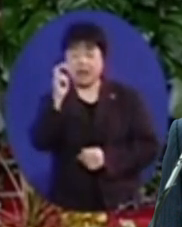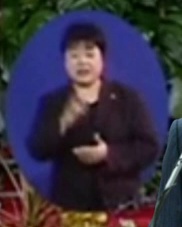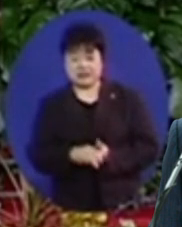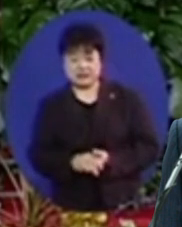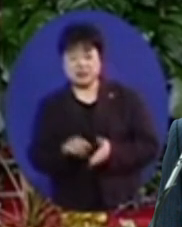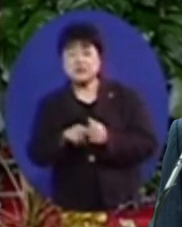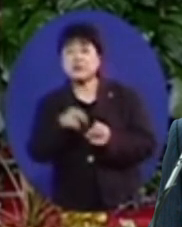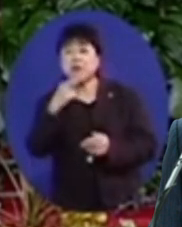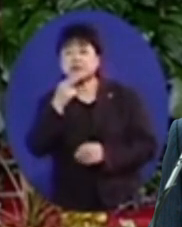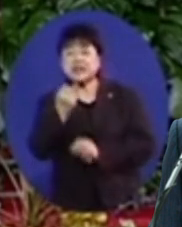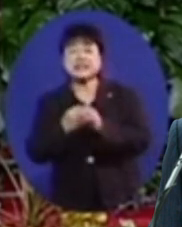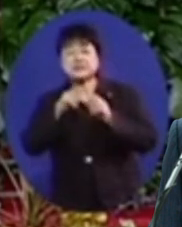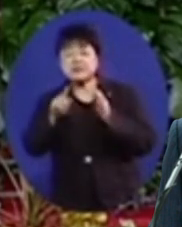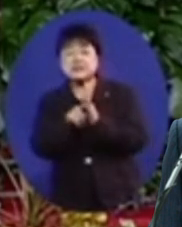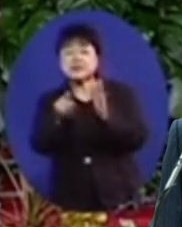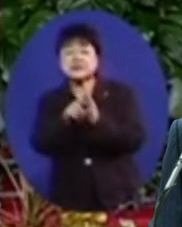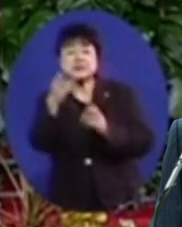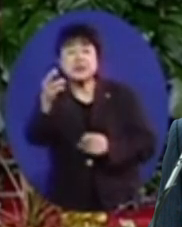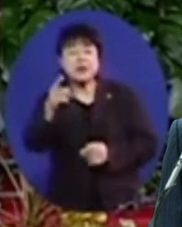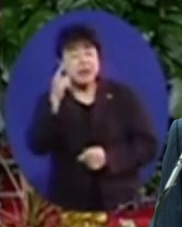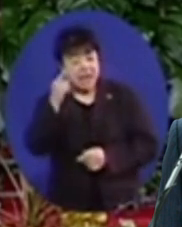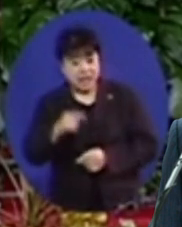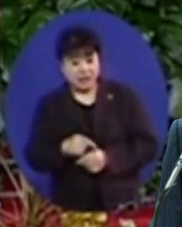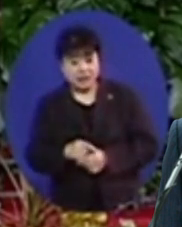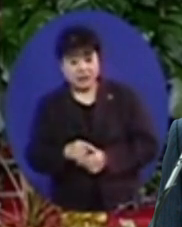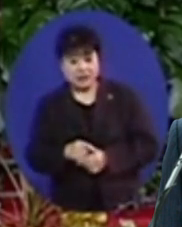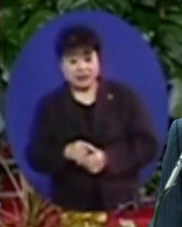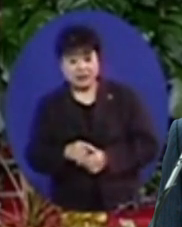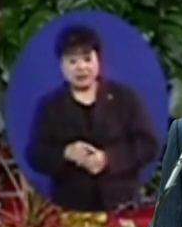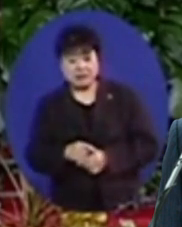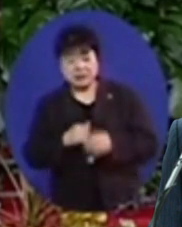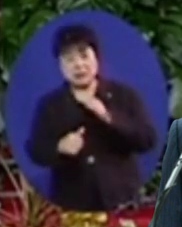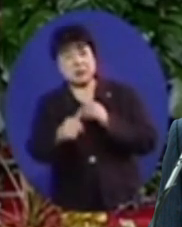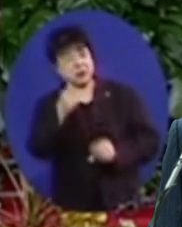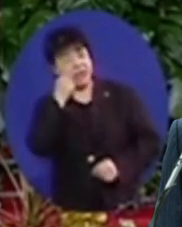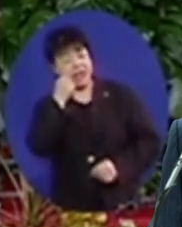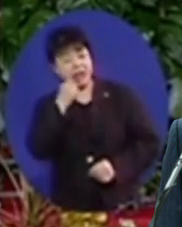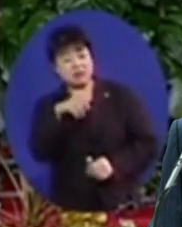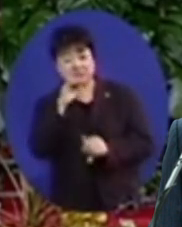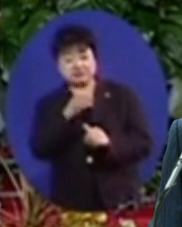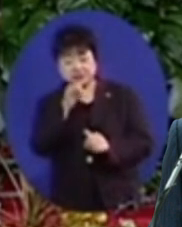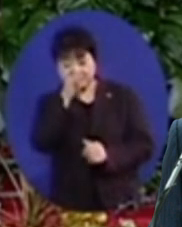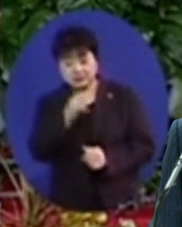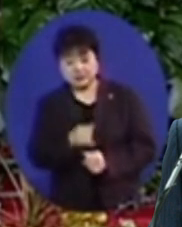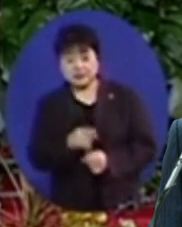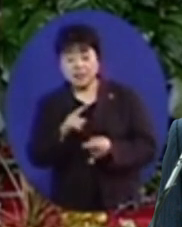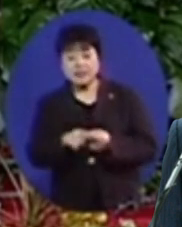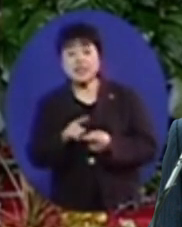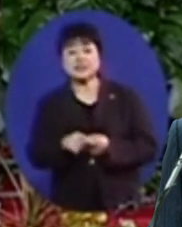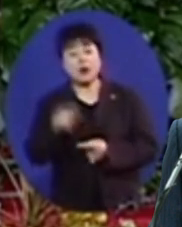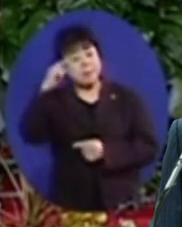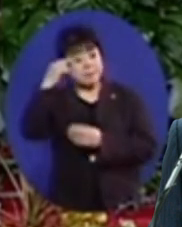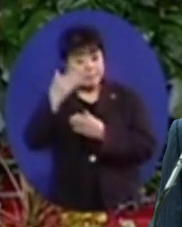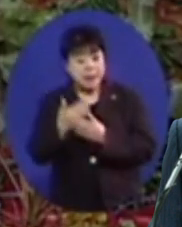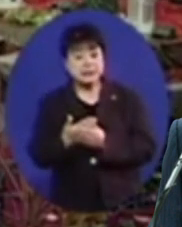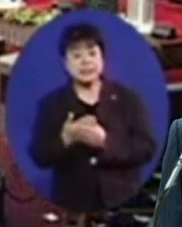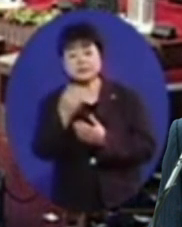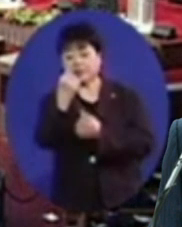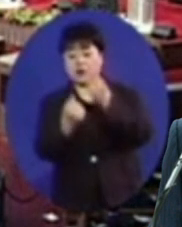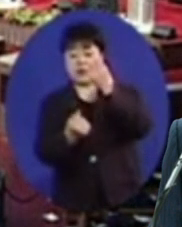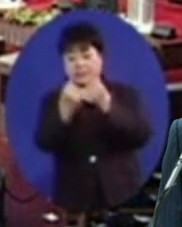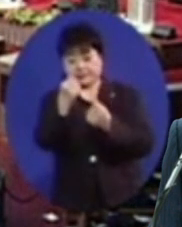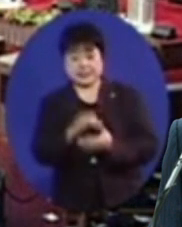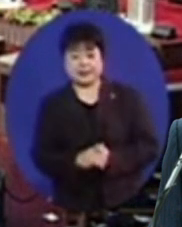일어나면 나는 믿습니다를 세 번씩 외치냐, 그런 사람이 무슨 지도자가 되느냐 그랬습니다. 이에 대하여 로링 박사는 이렇게